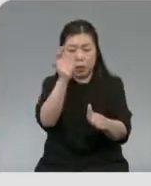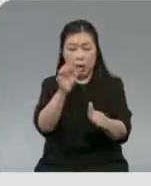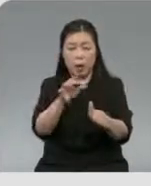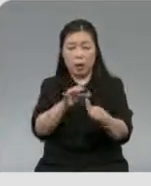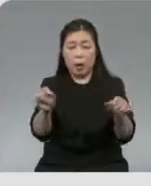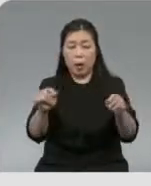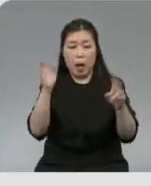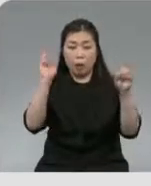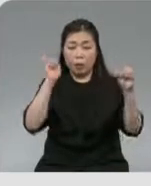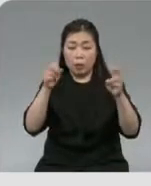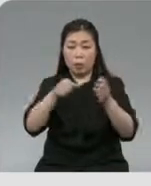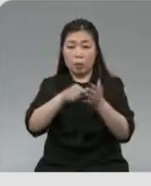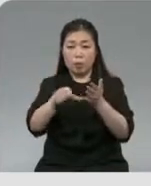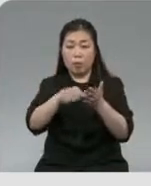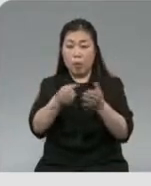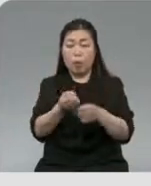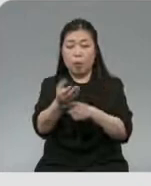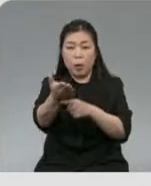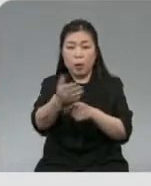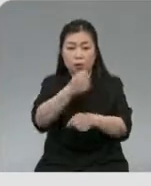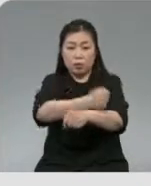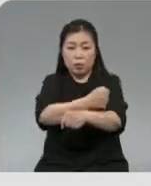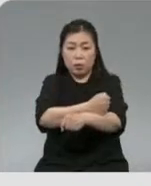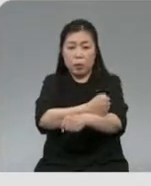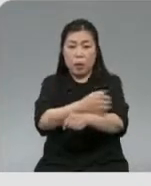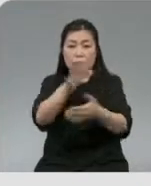輸入業者から受け取りました